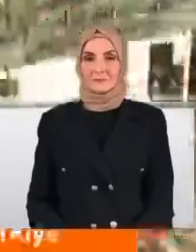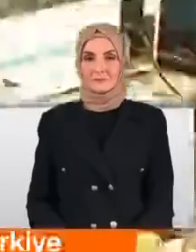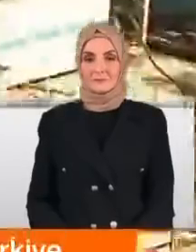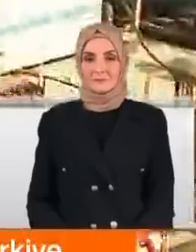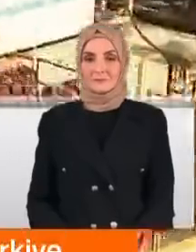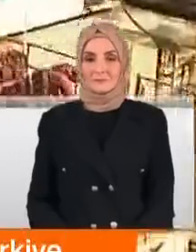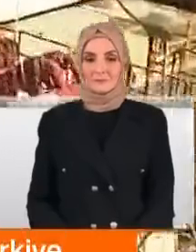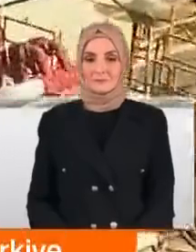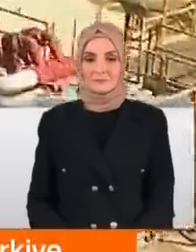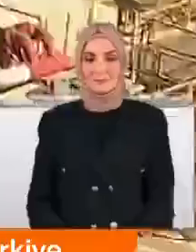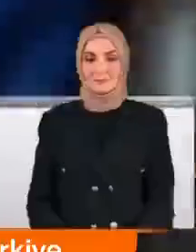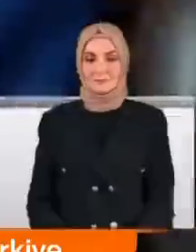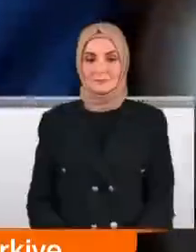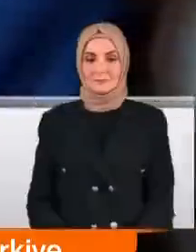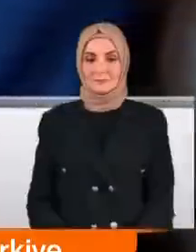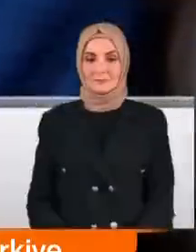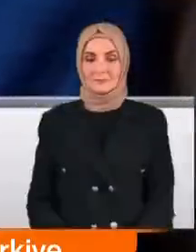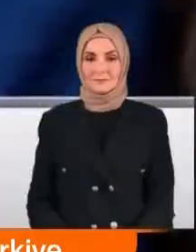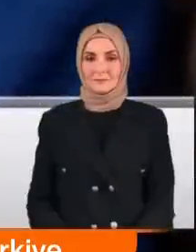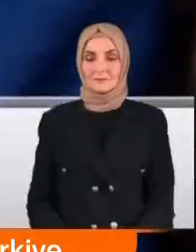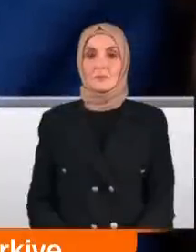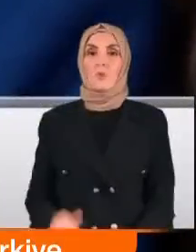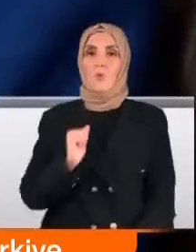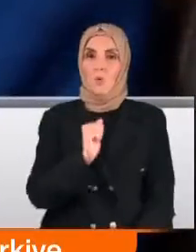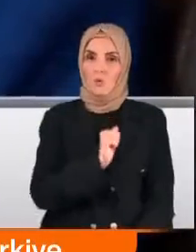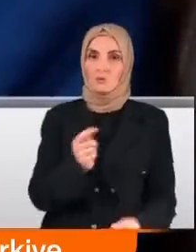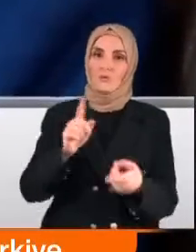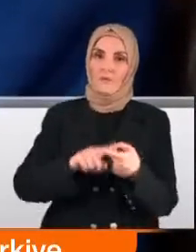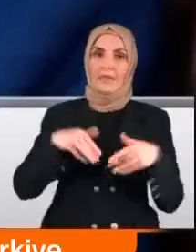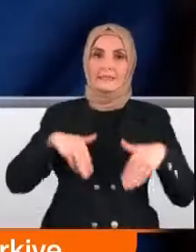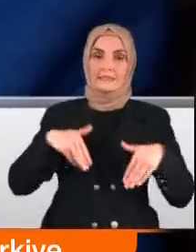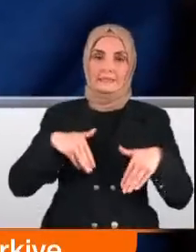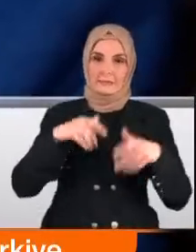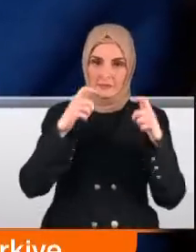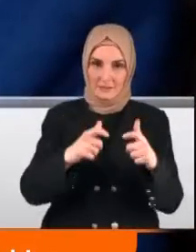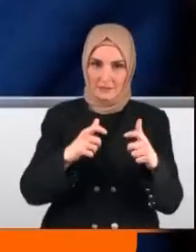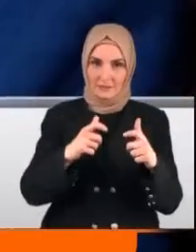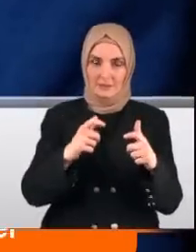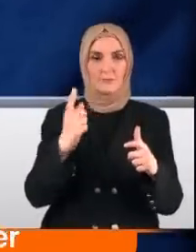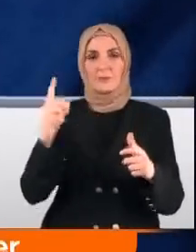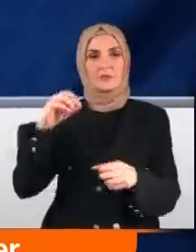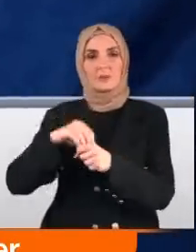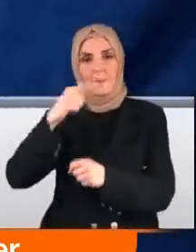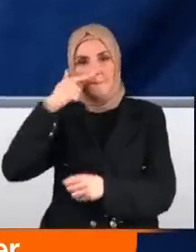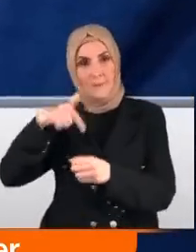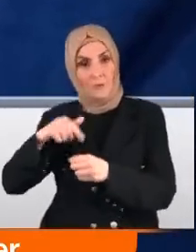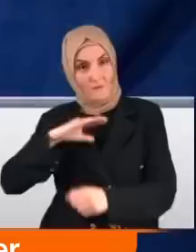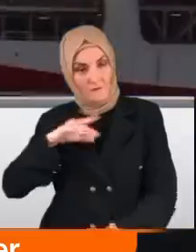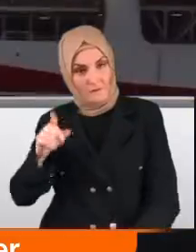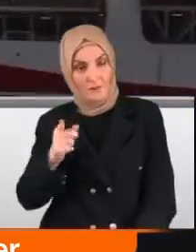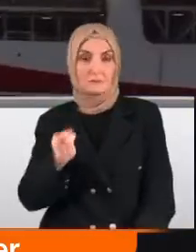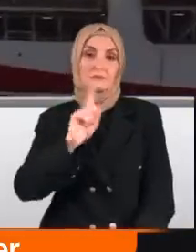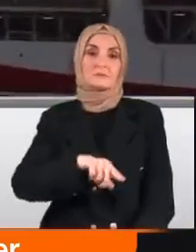Yeni müjdeler yakın mı efendim? Yakın. Ordu ve Rize'de birisinde petrol olayı var, birisinde doğalgaz konusu